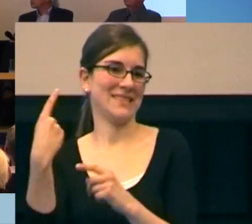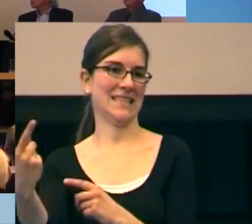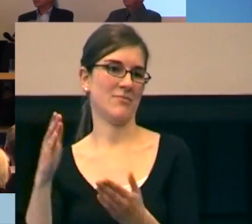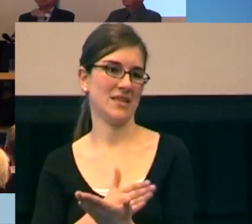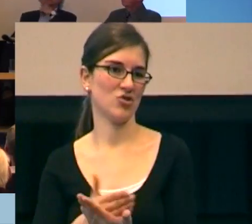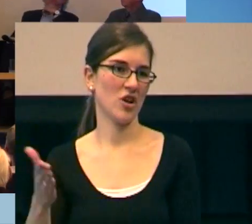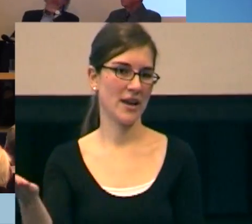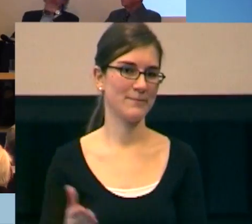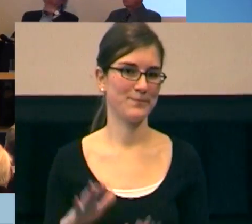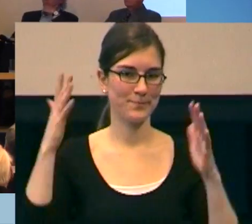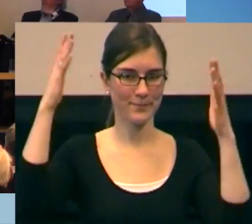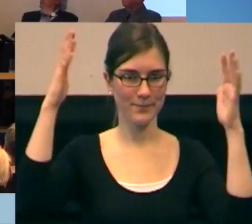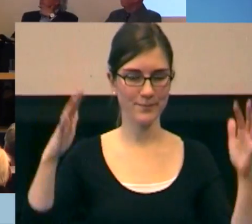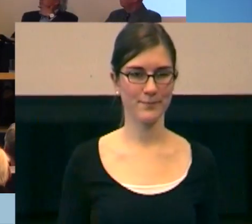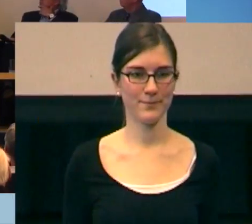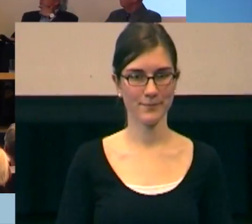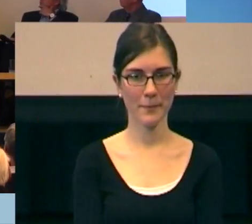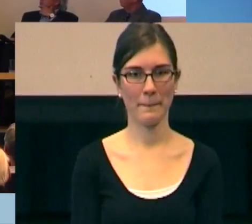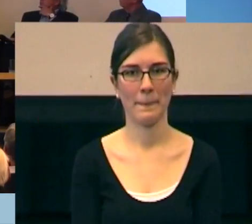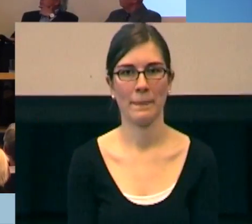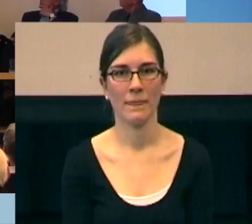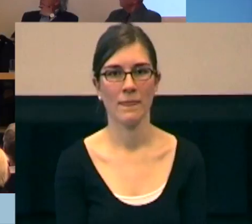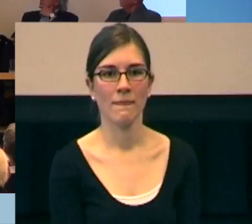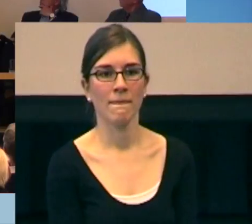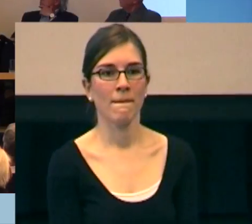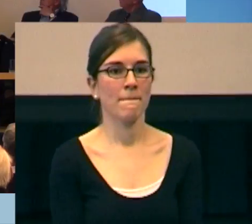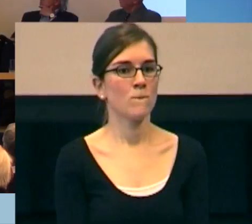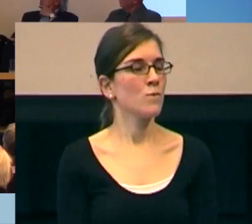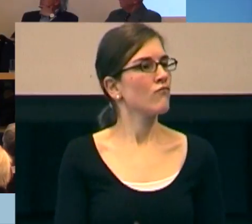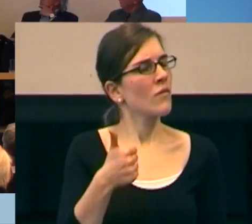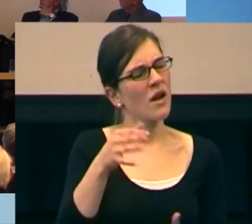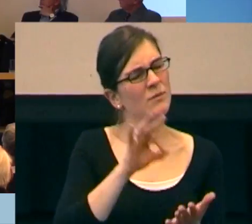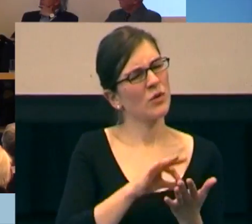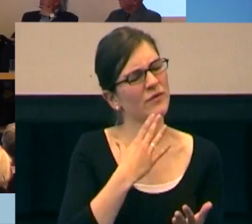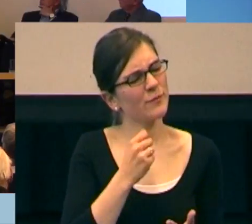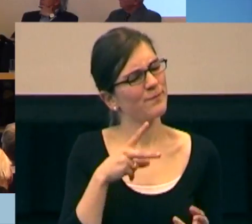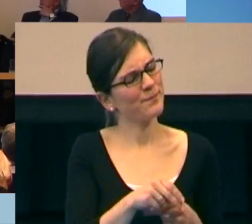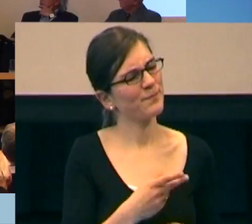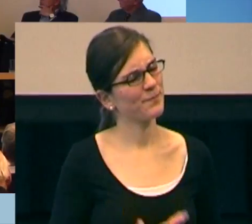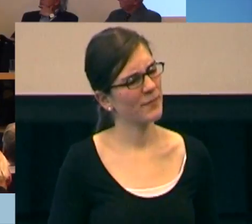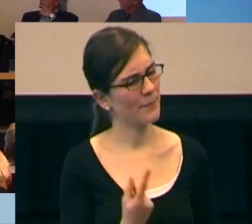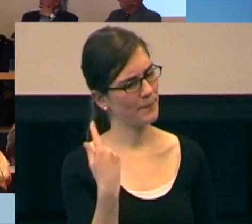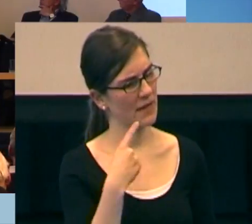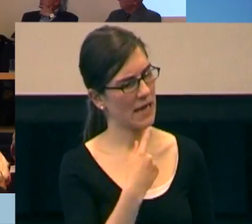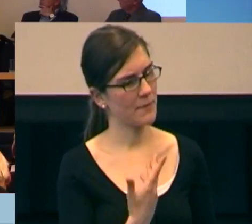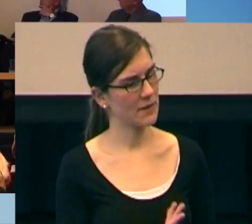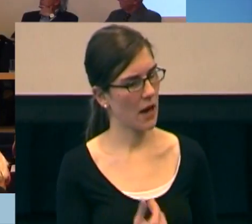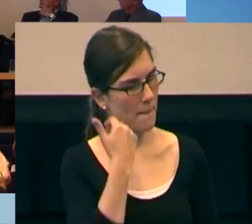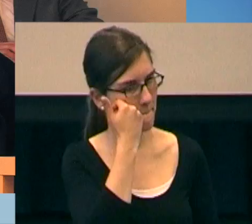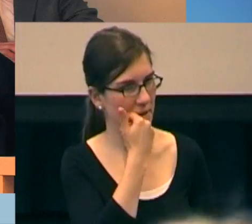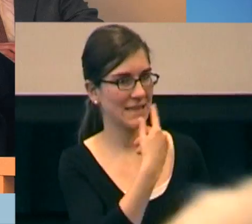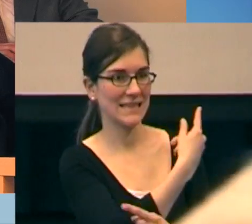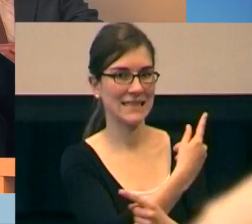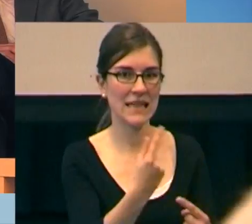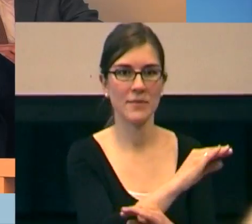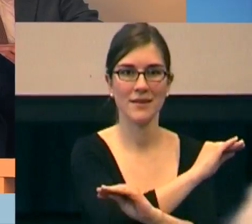ja Ihr Beifall Herr Dr. Kran an einem Punkt möchte ich mal einhaken Sie haben eben gesagt informieren Sie sich das finde